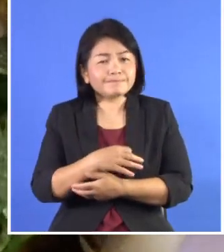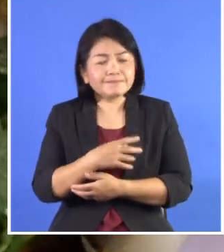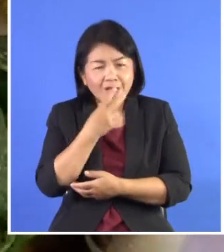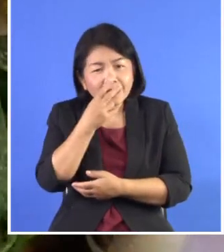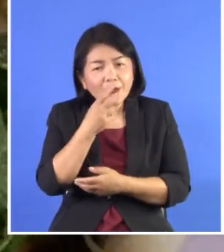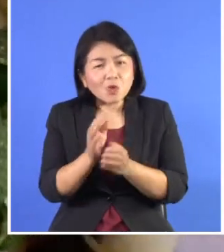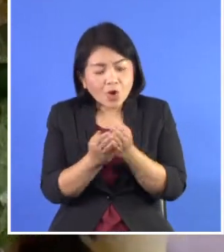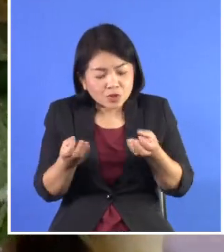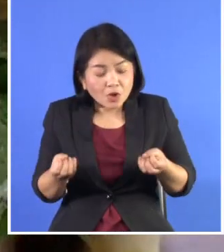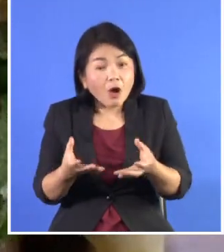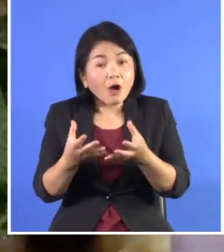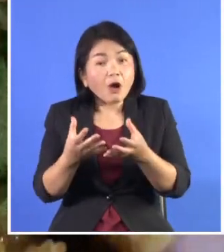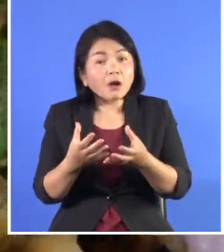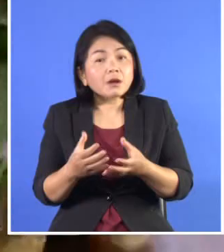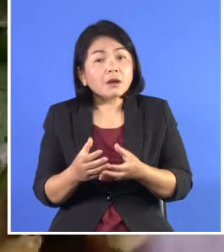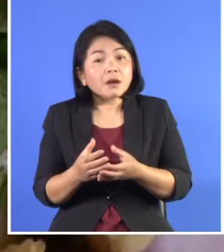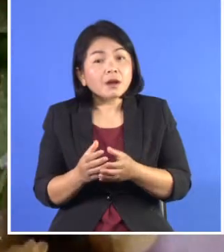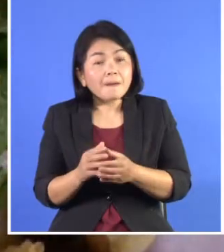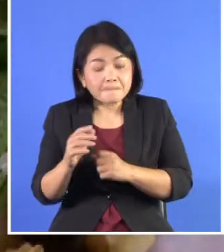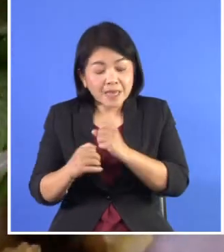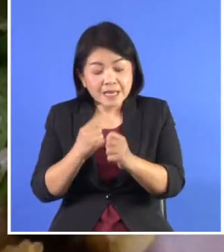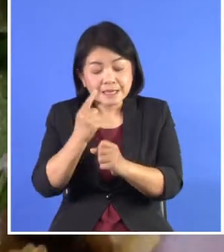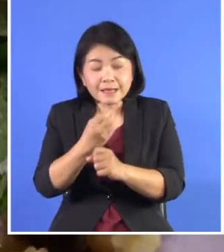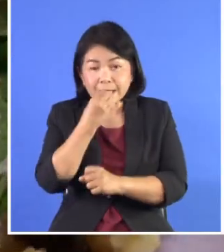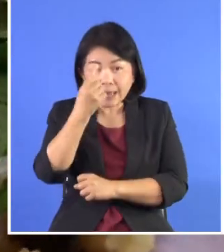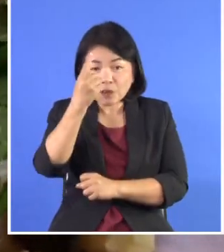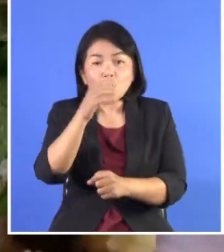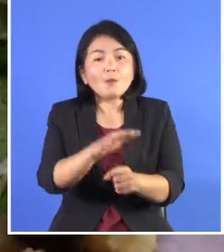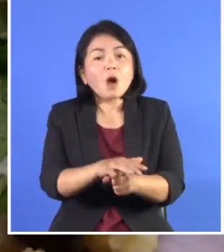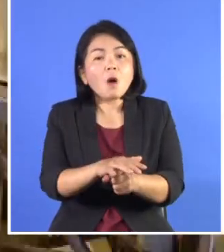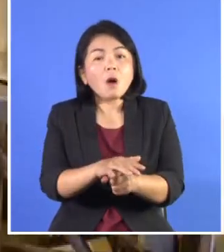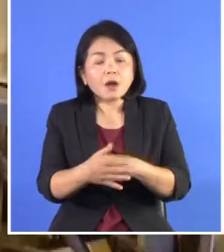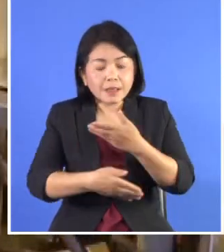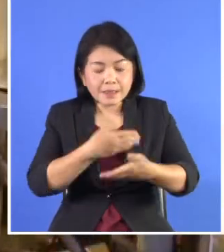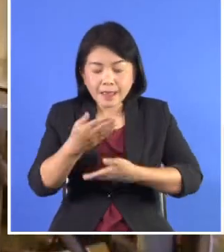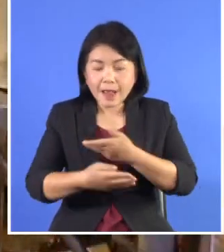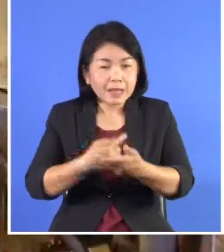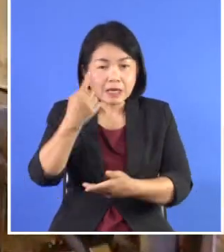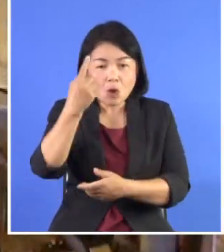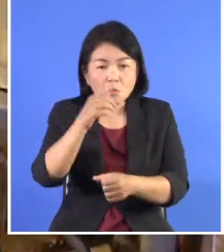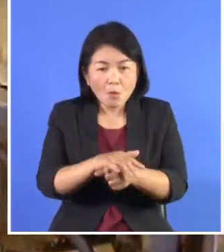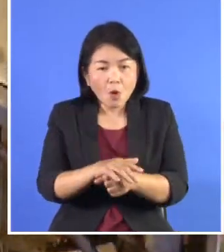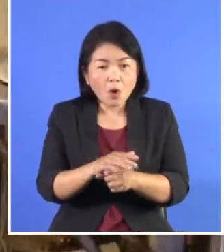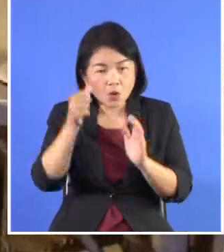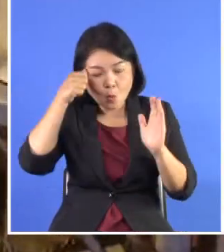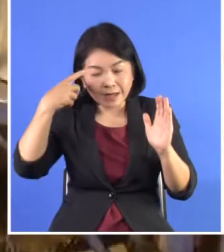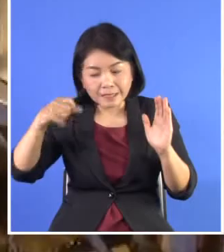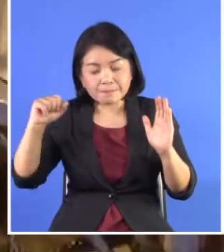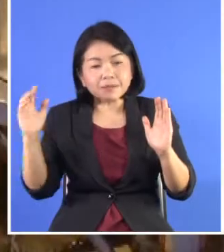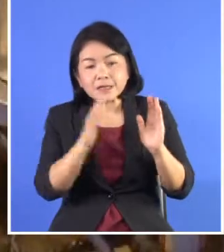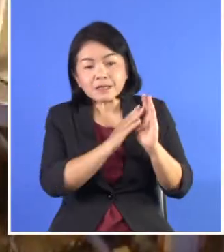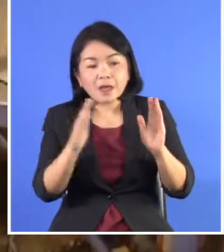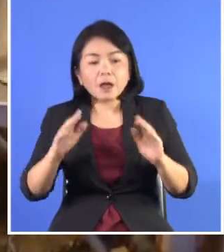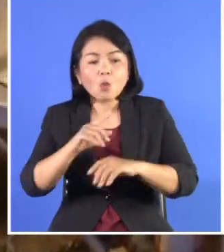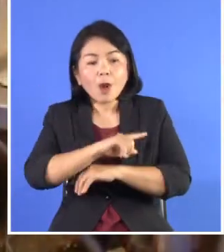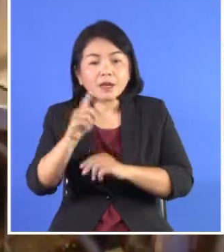ะแล้วก็สั่งมาซะ หนึ่งปีมีครั้งเดียวเท่านั้นเองขาย1ปีมีครั้งเดียวแต่ก็10วัน10คืนเนี่ยค่ะวันนึงเนี่ย